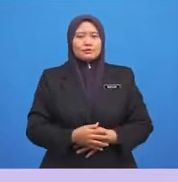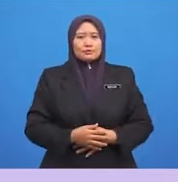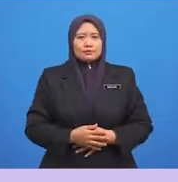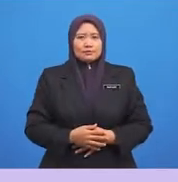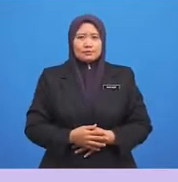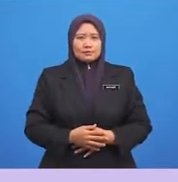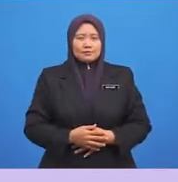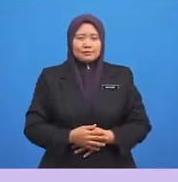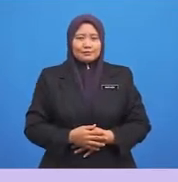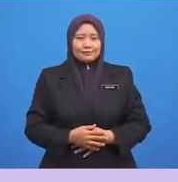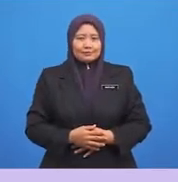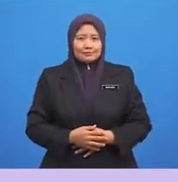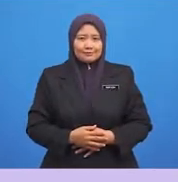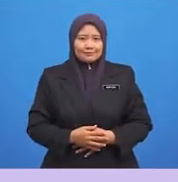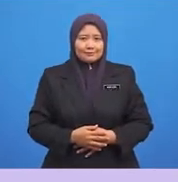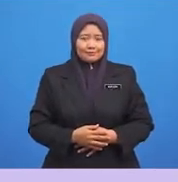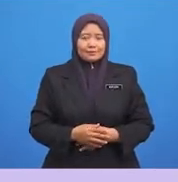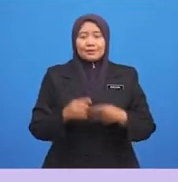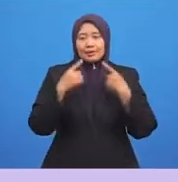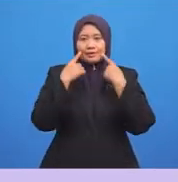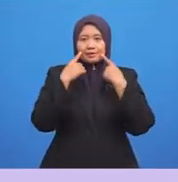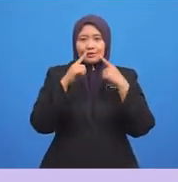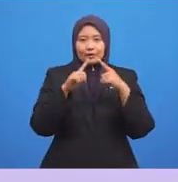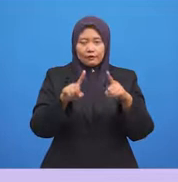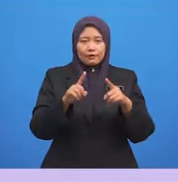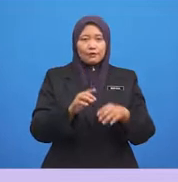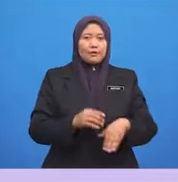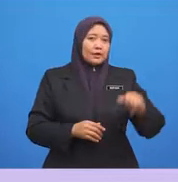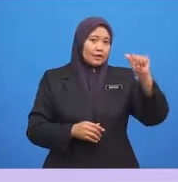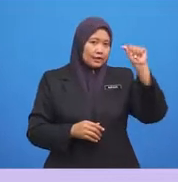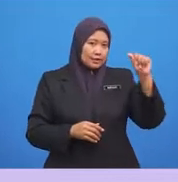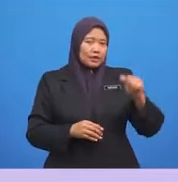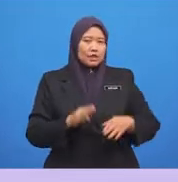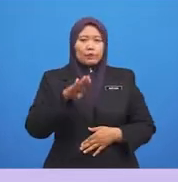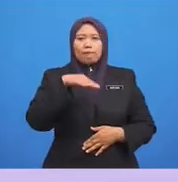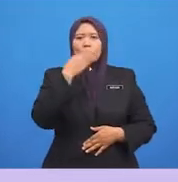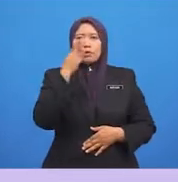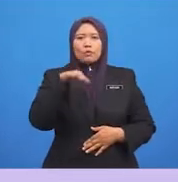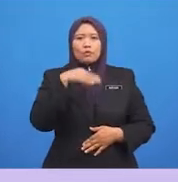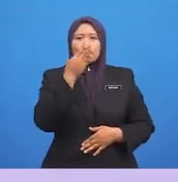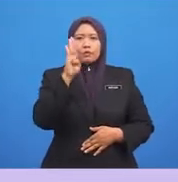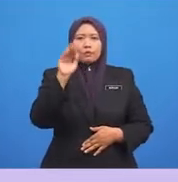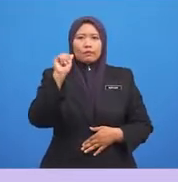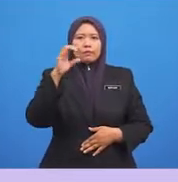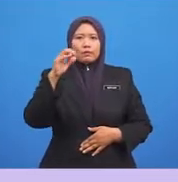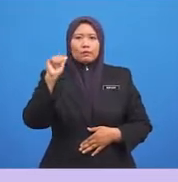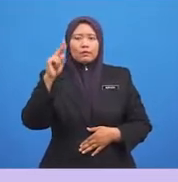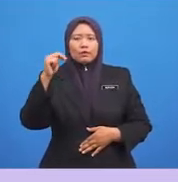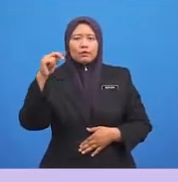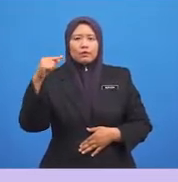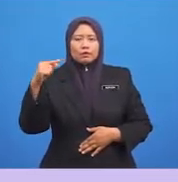Ya, betul. Jawapannya ialah A, bau-bau bacang,